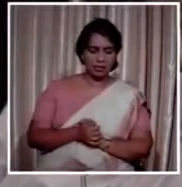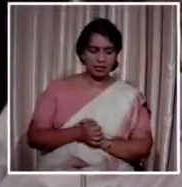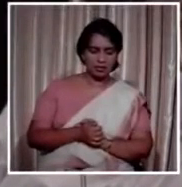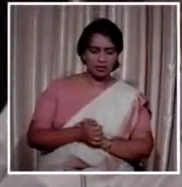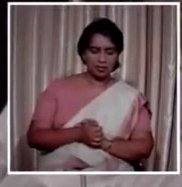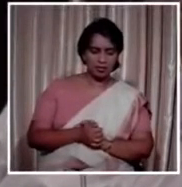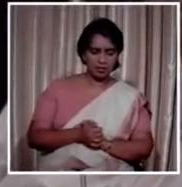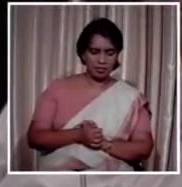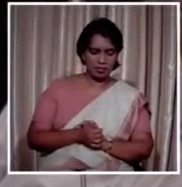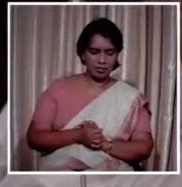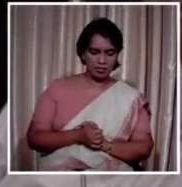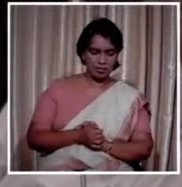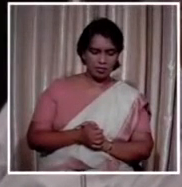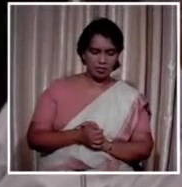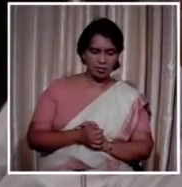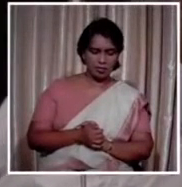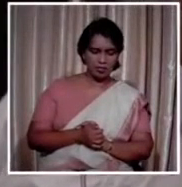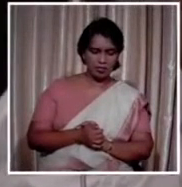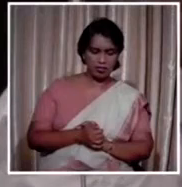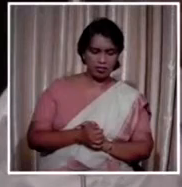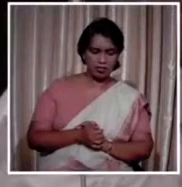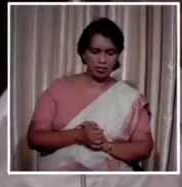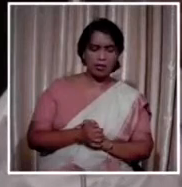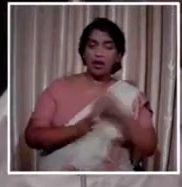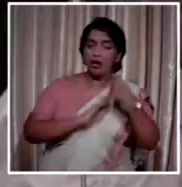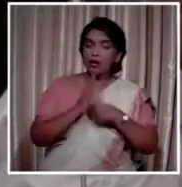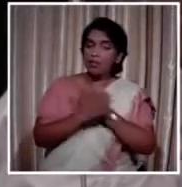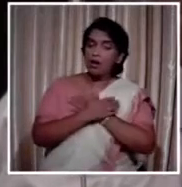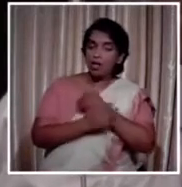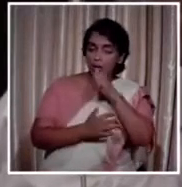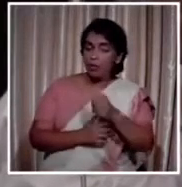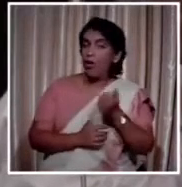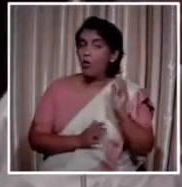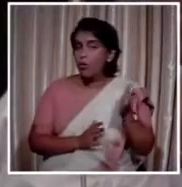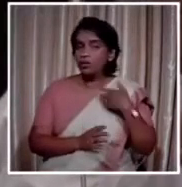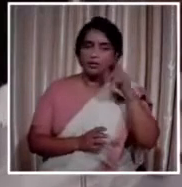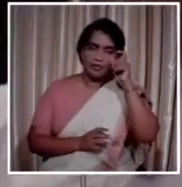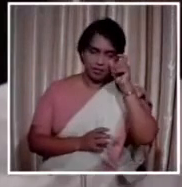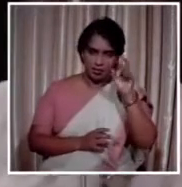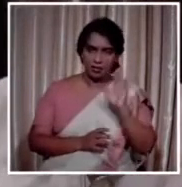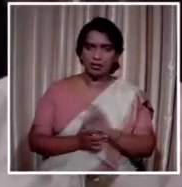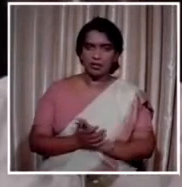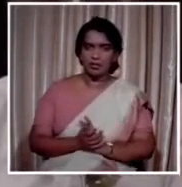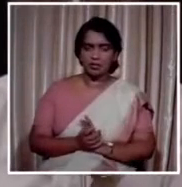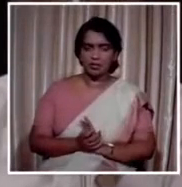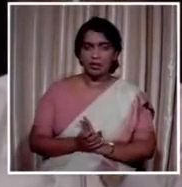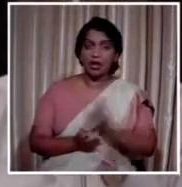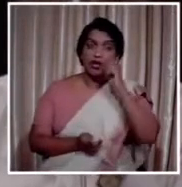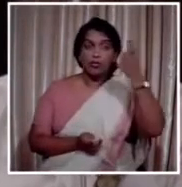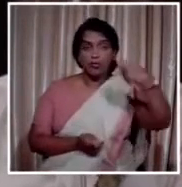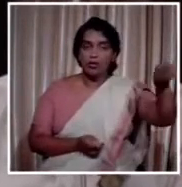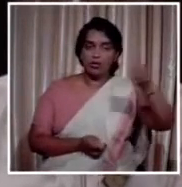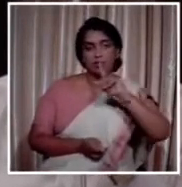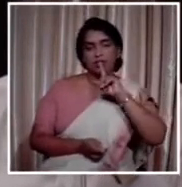19வது திருத்தத்தை அத்தியாவசிய மற்றும் சரியான நேரத்தில் திருத்தங்களுடன் ஜனநாயக ரீதியில் அமுலாக்குவது குறுகிய